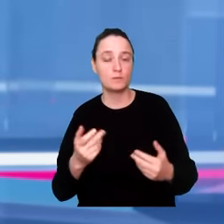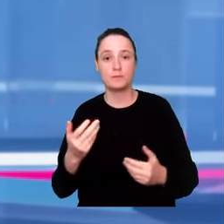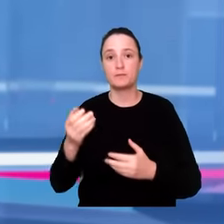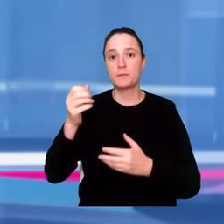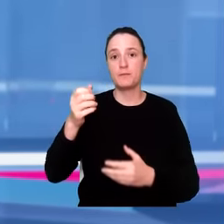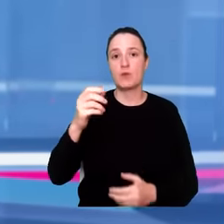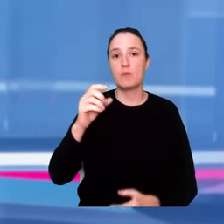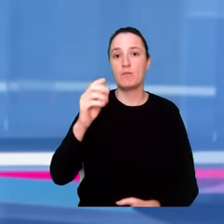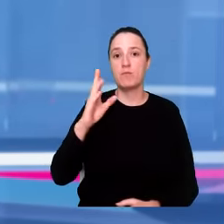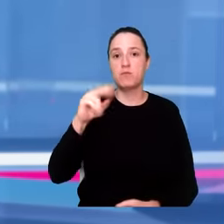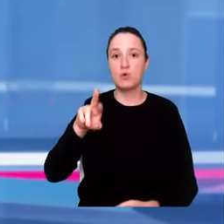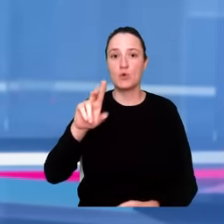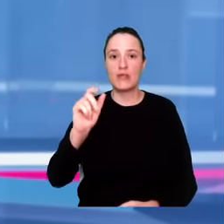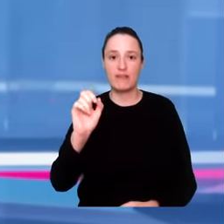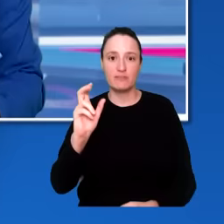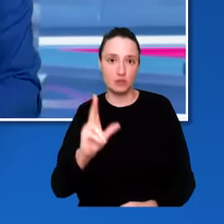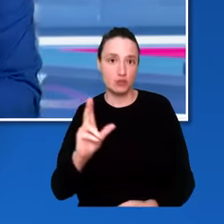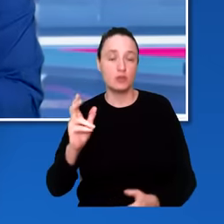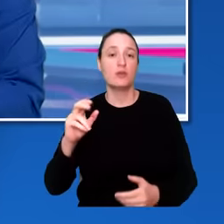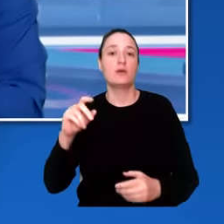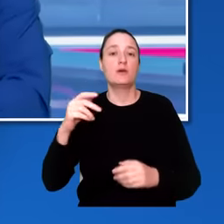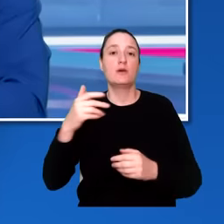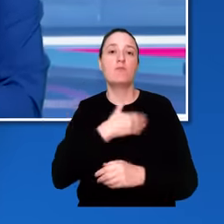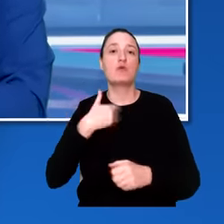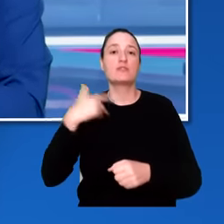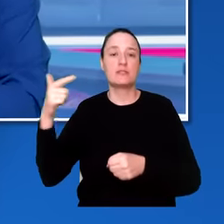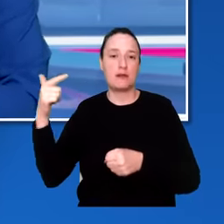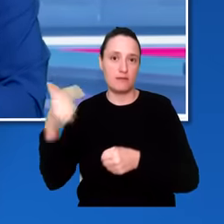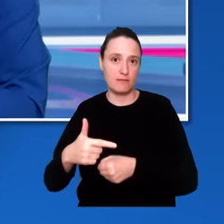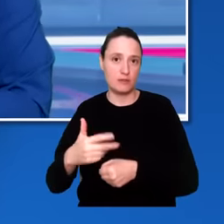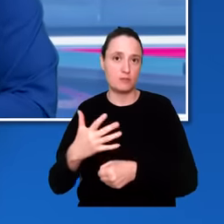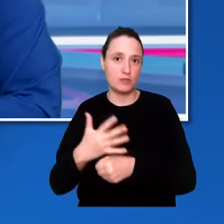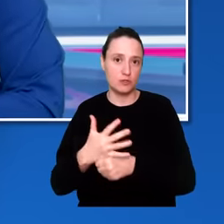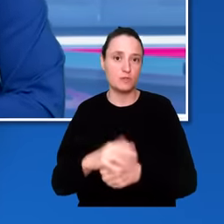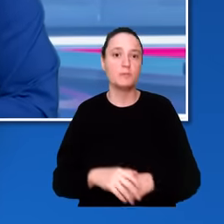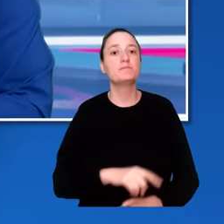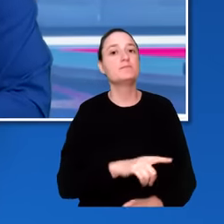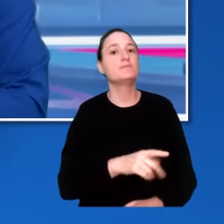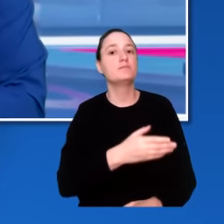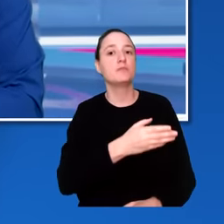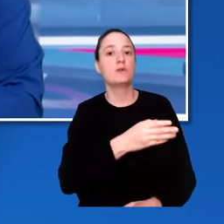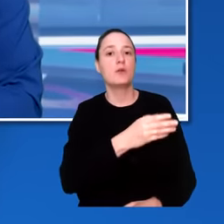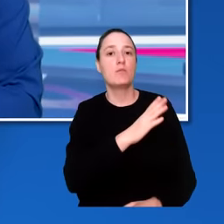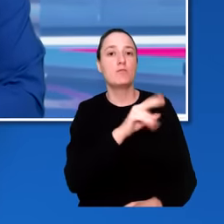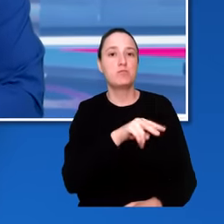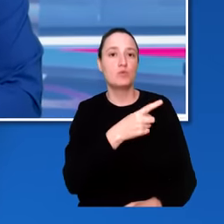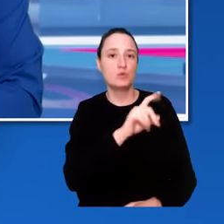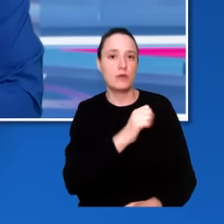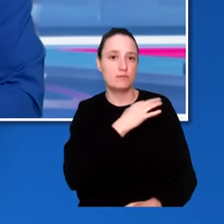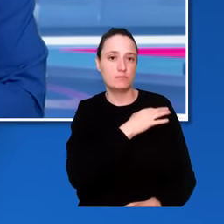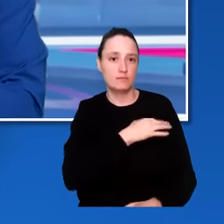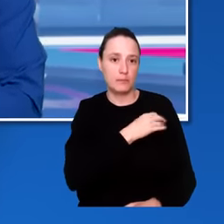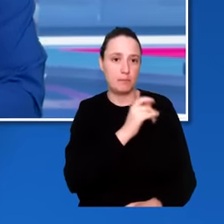Elżbieta Burkiewicz z Polski 2050. Witam serdecznie. Dobry pani poseł. Państwu. Jest dobry z nami wieczór. Również pan poseł Waldemar Buda z Prawa i Sprawiedliwości.